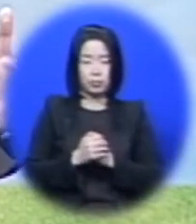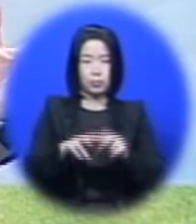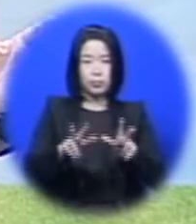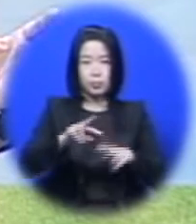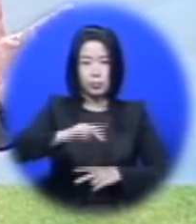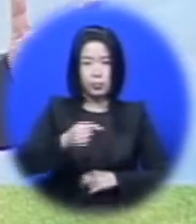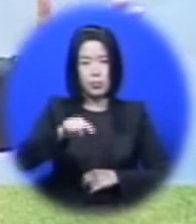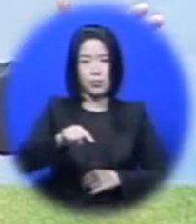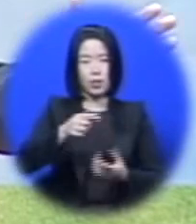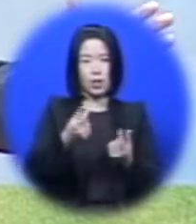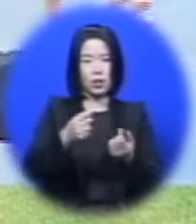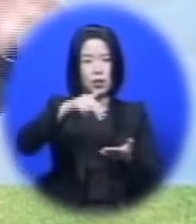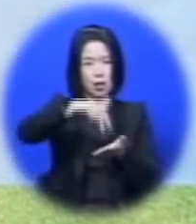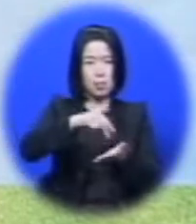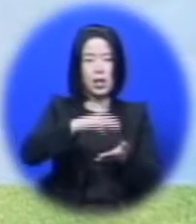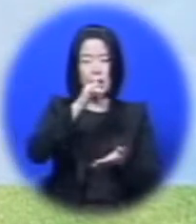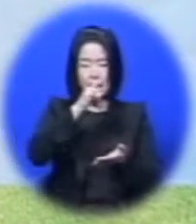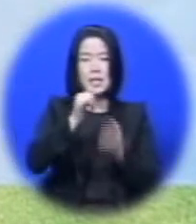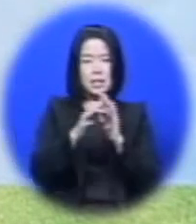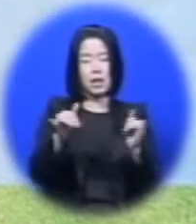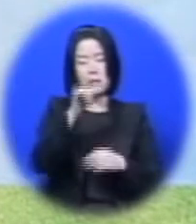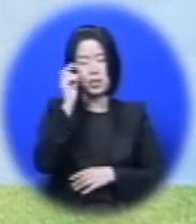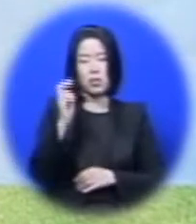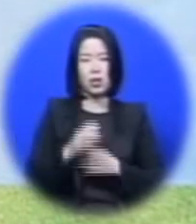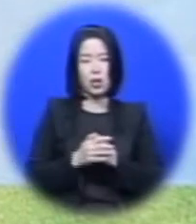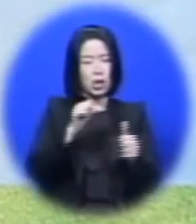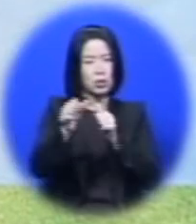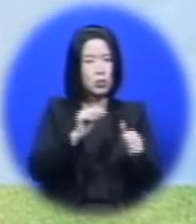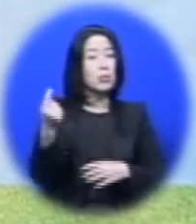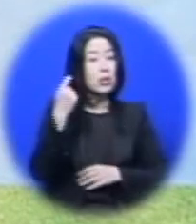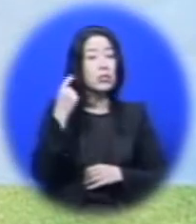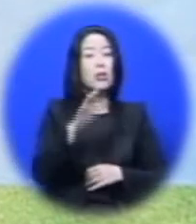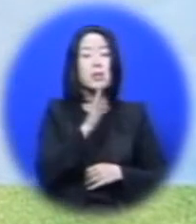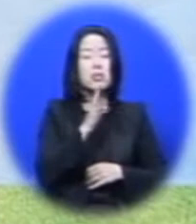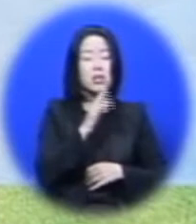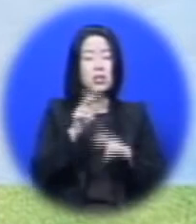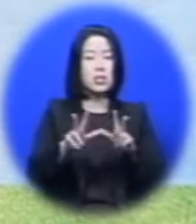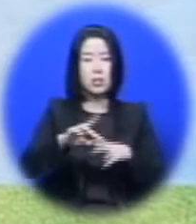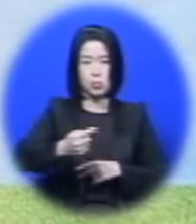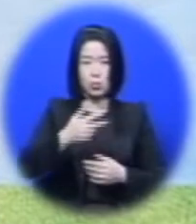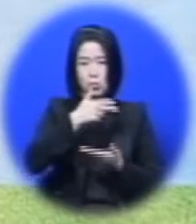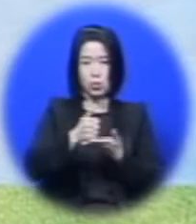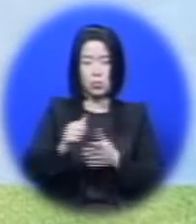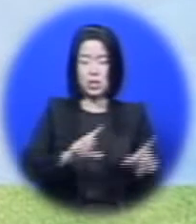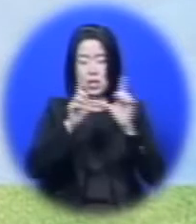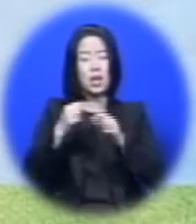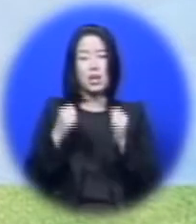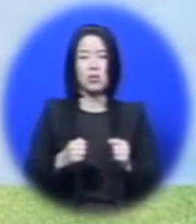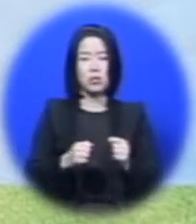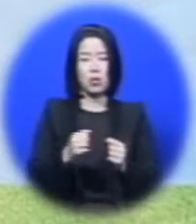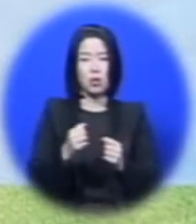지금도 그런 형편에 있는 분들이 있을 겁니다. 소문은 들었어요. 지금도 주님은 살아계시다.